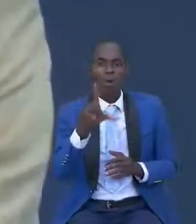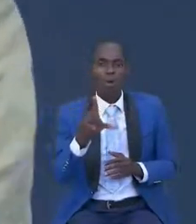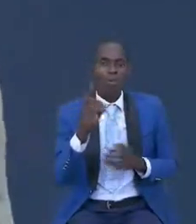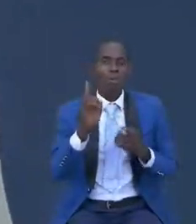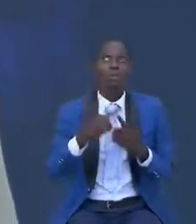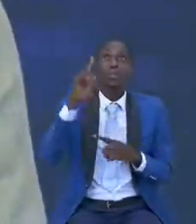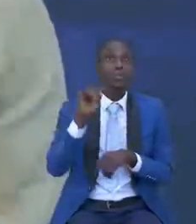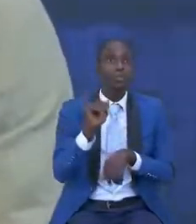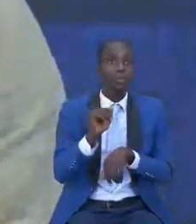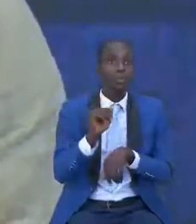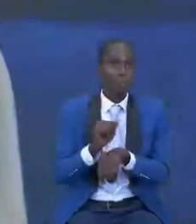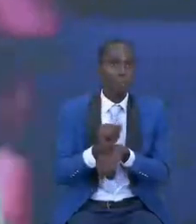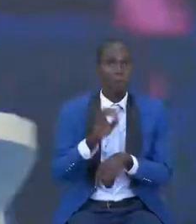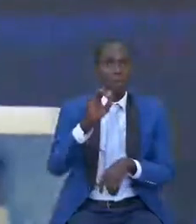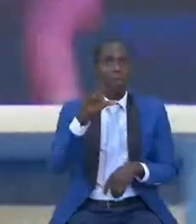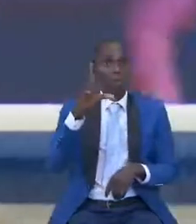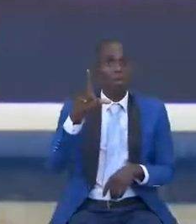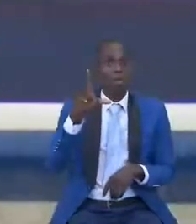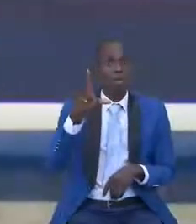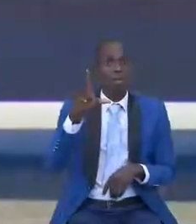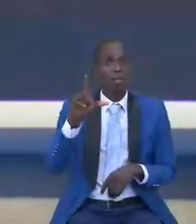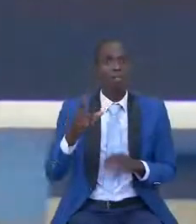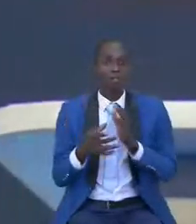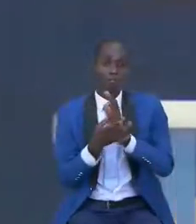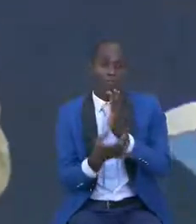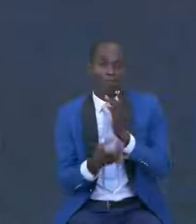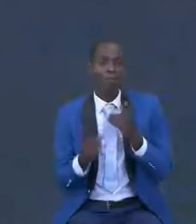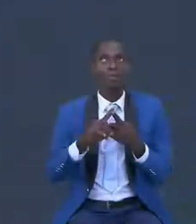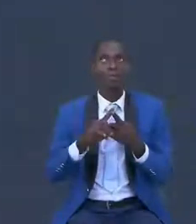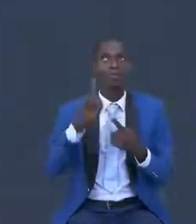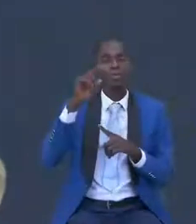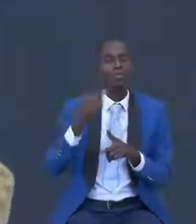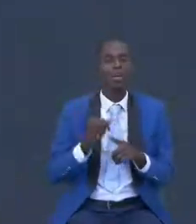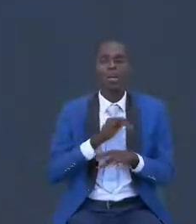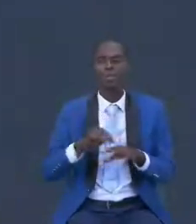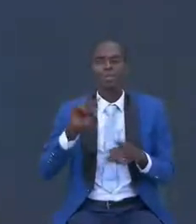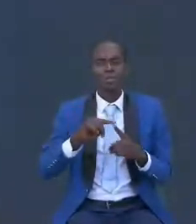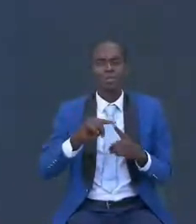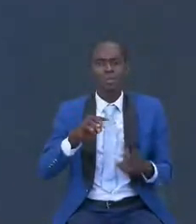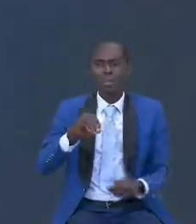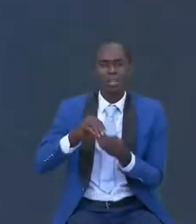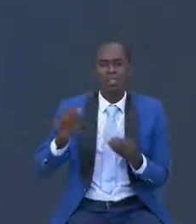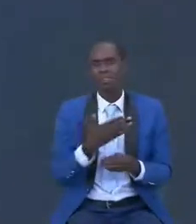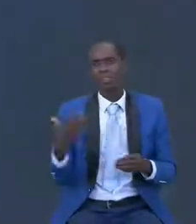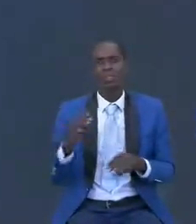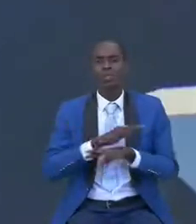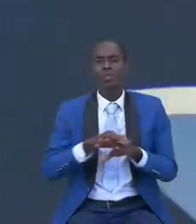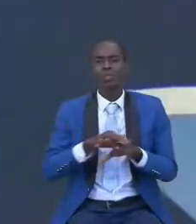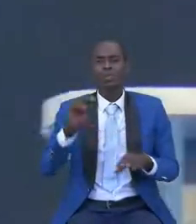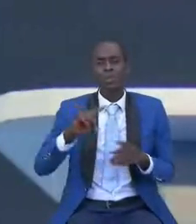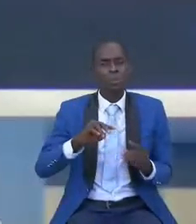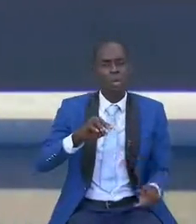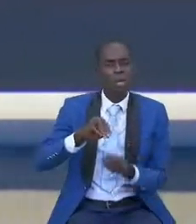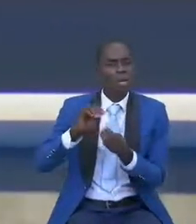d'ajouter l'huile à ses œuvres. Je n'ai pas besoin d'ajouter mes larmes ou mes pleurs à